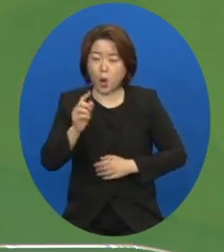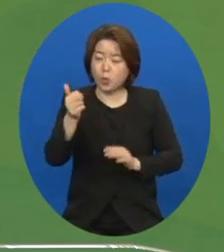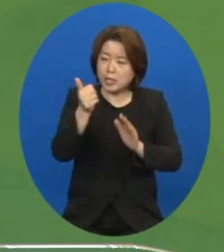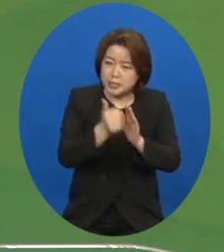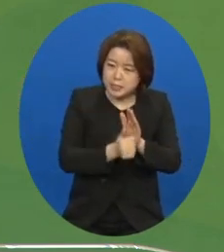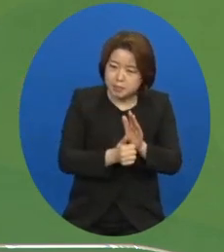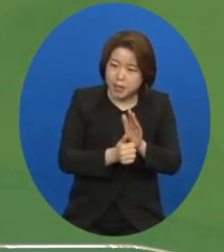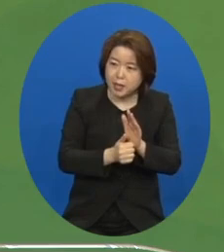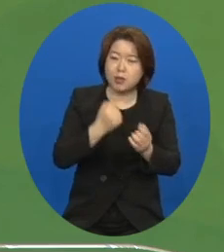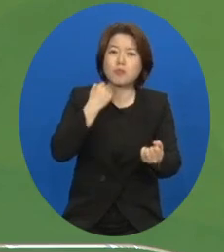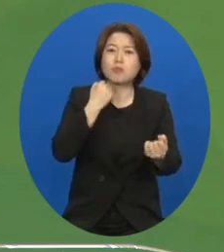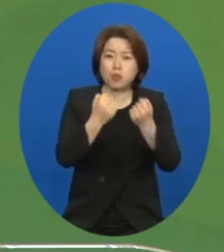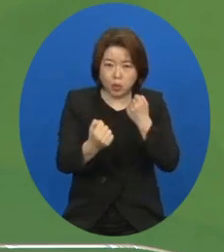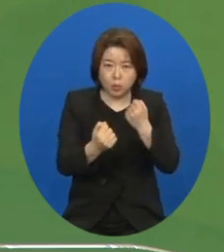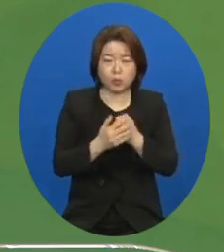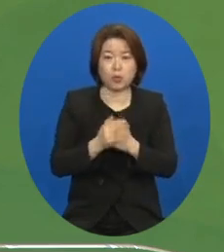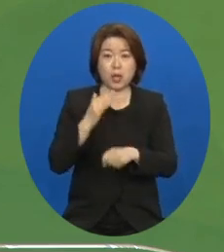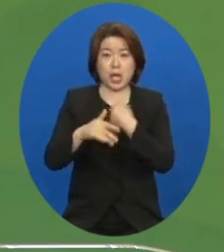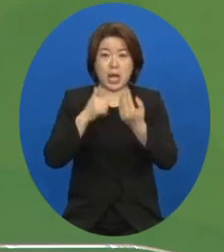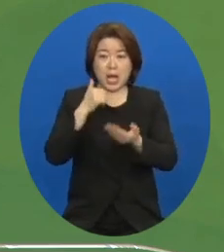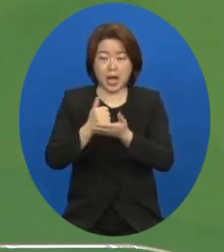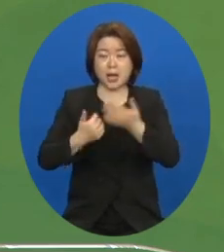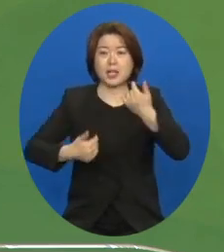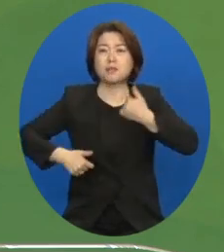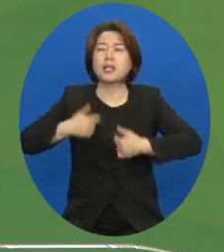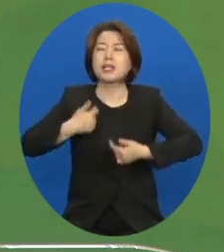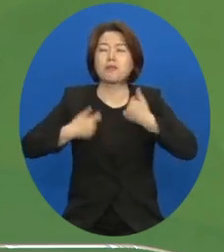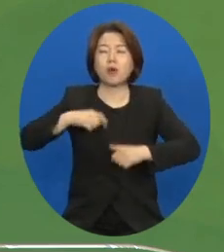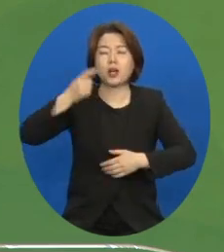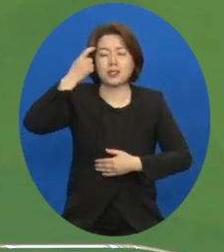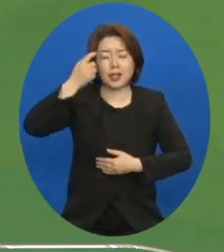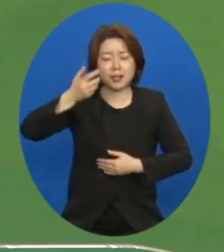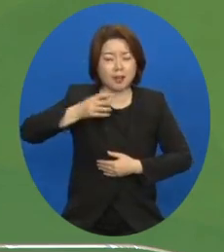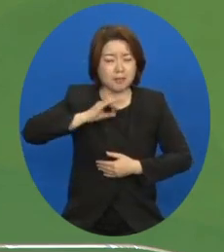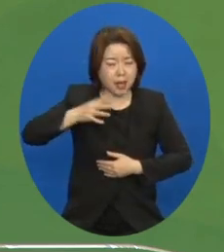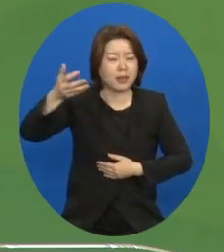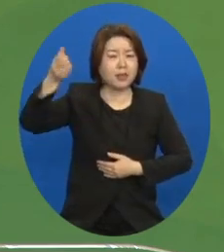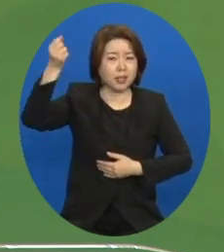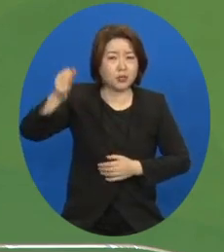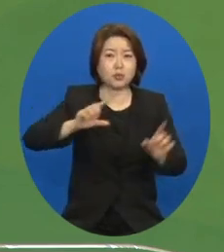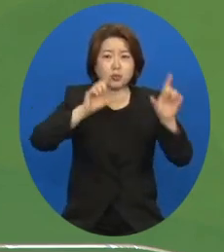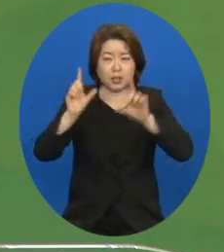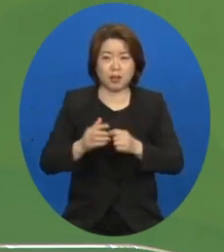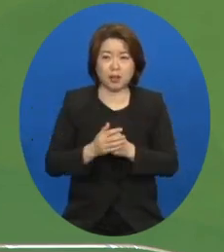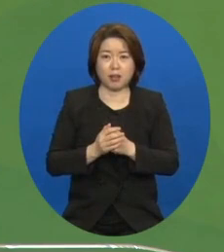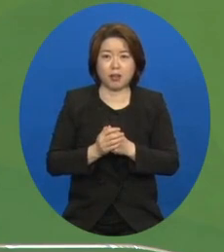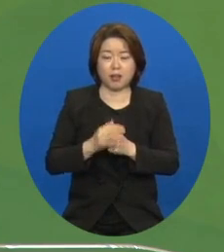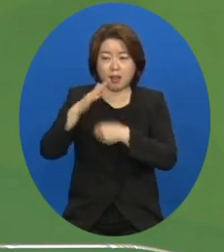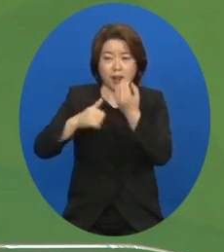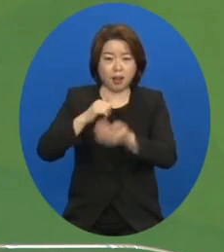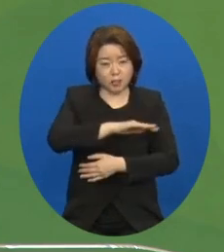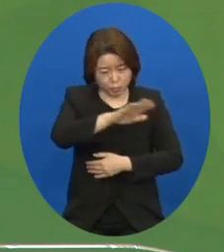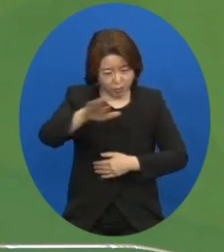실패를 겪어도 하나님이 기뻐하는 생각을 하고 사는 거예요. 하나님이 다 아세요.